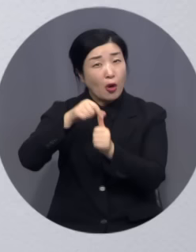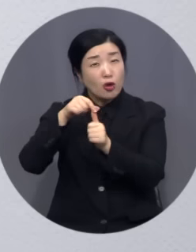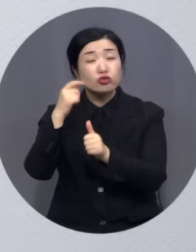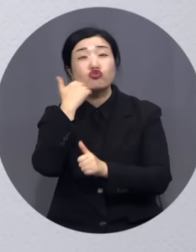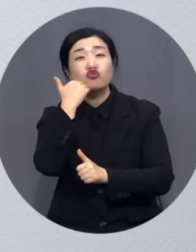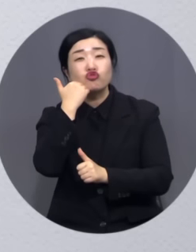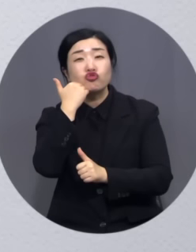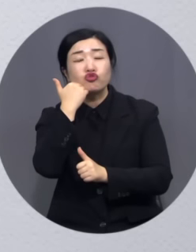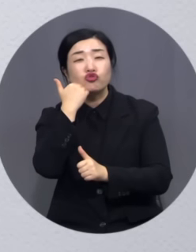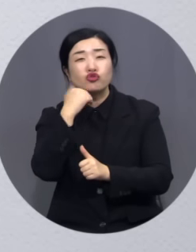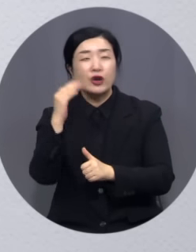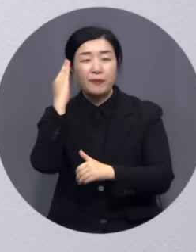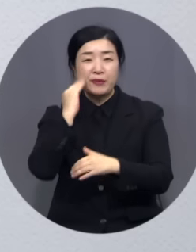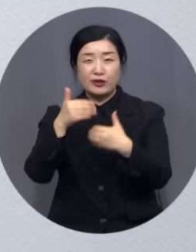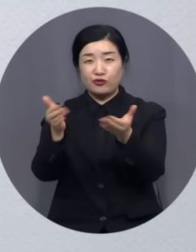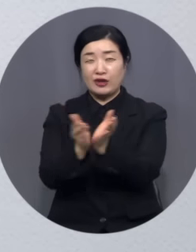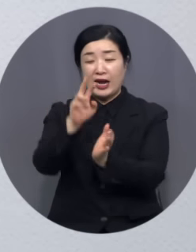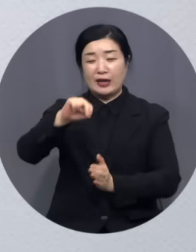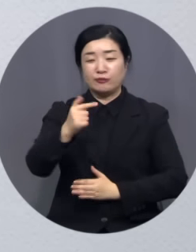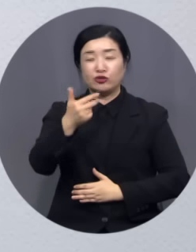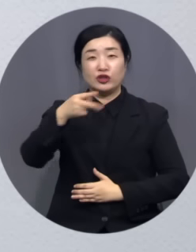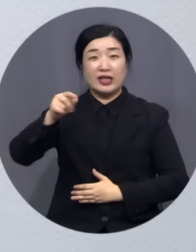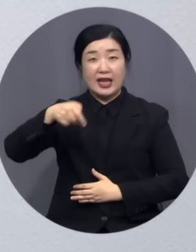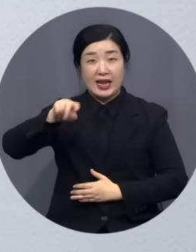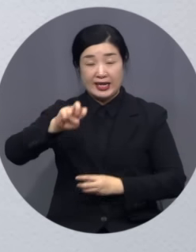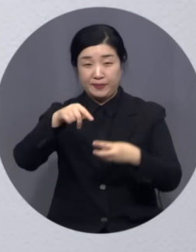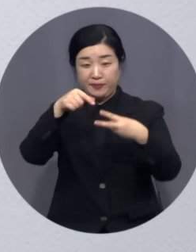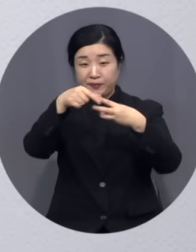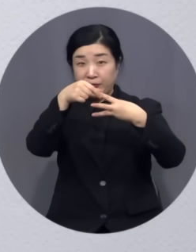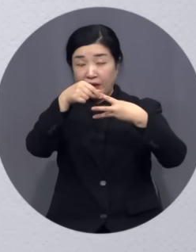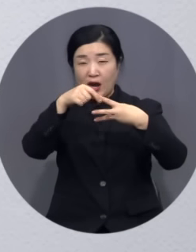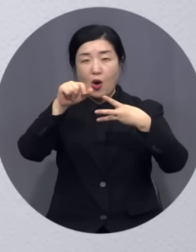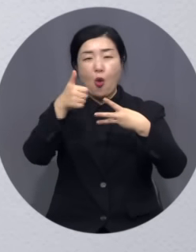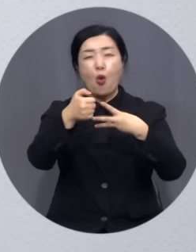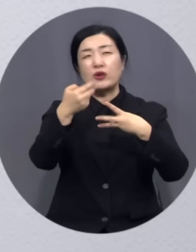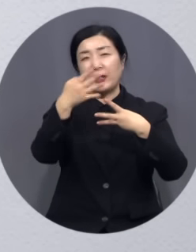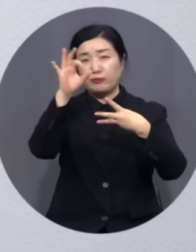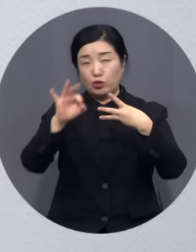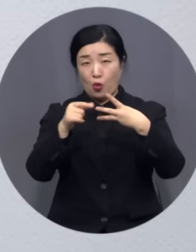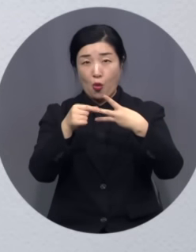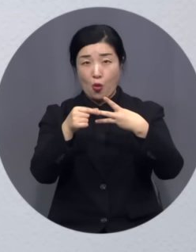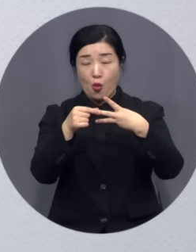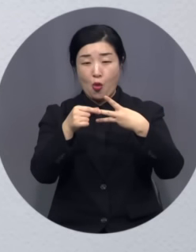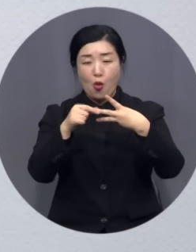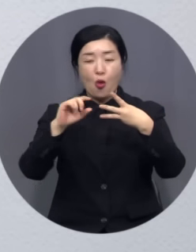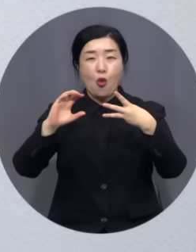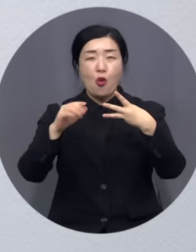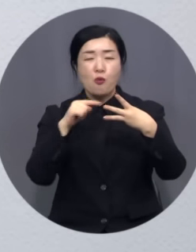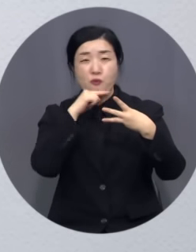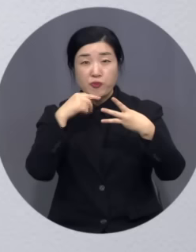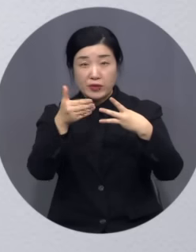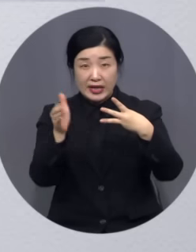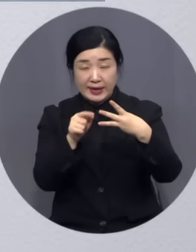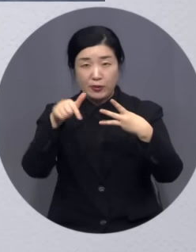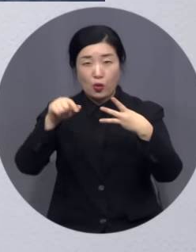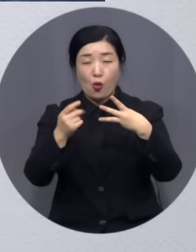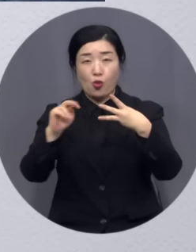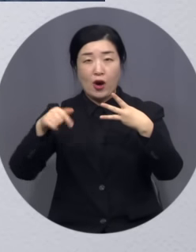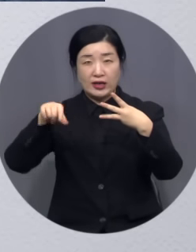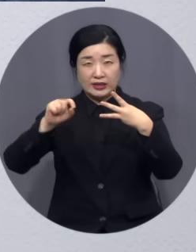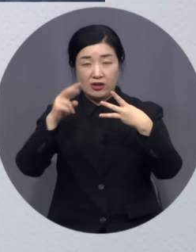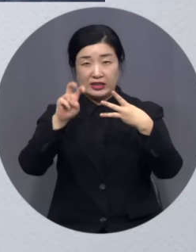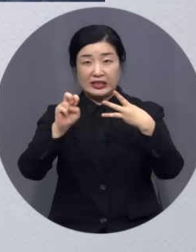투표하겠다 민주당 문대림 후보가 54% 가장 높았고 국민의 힘 고광철 후보